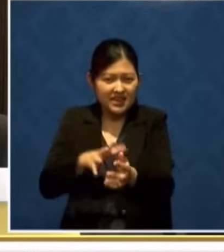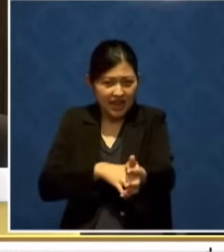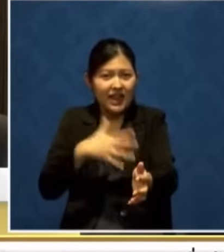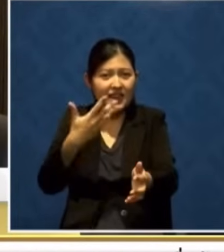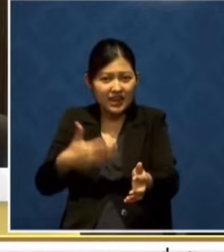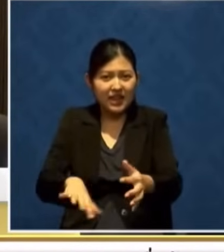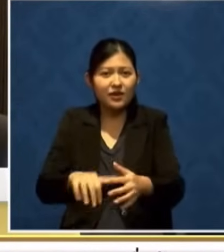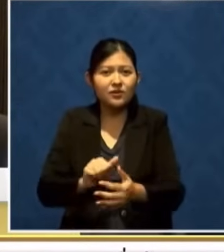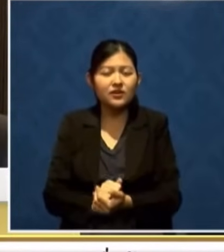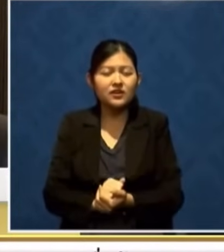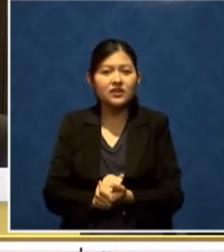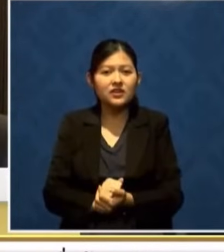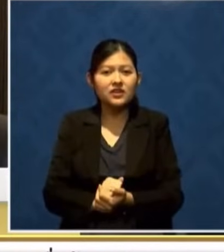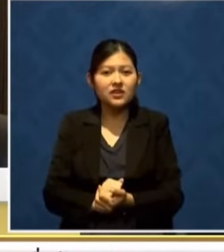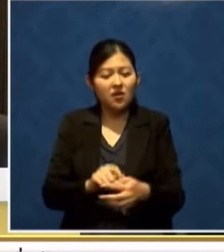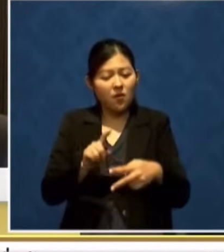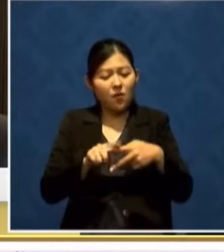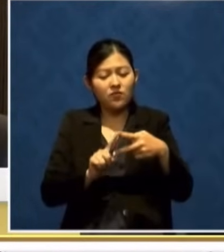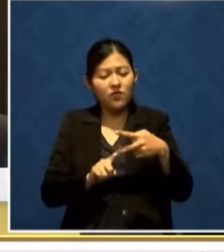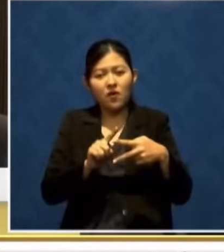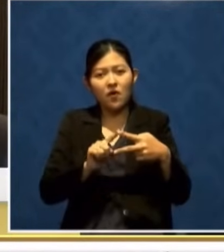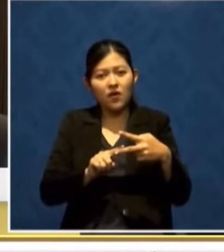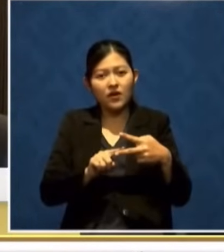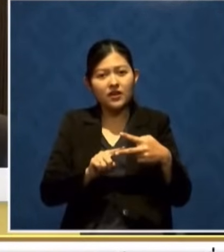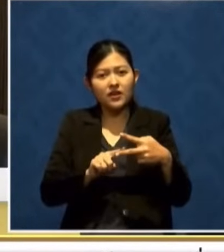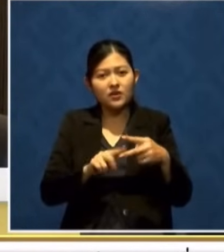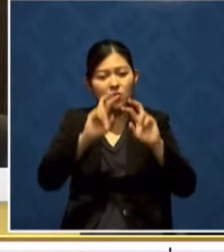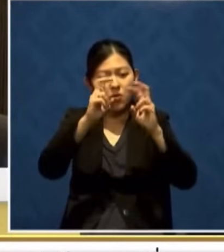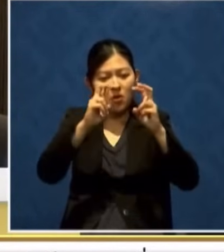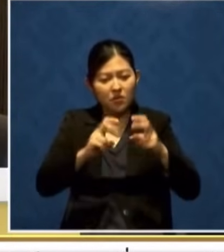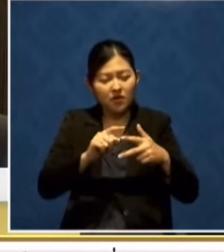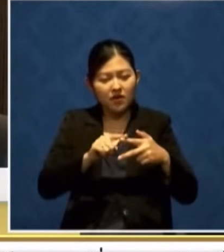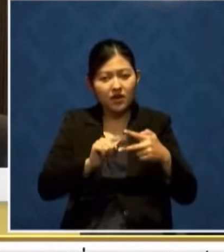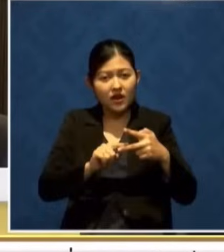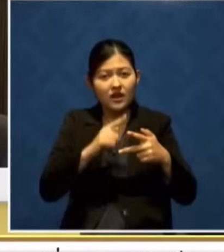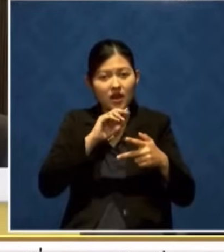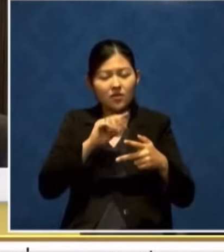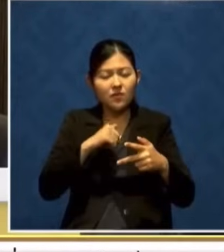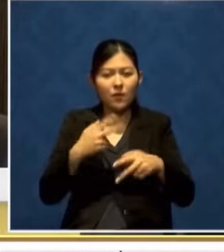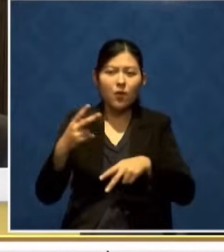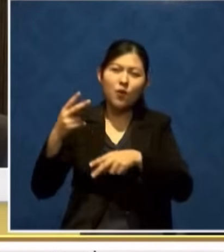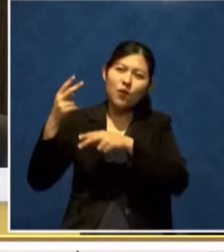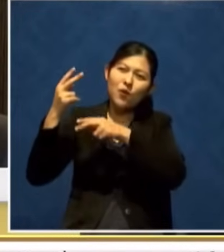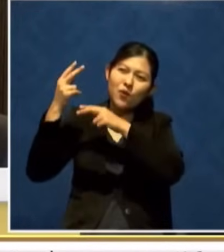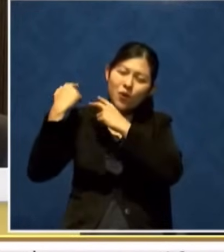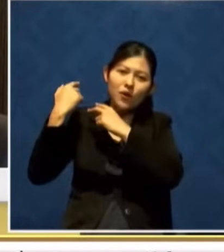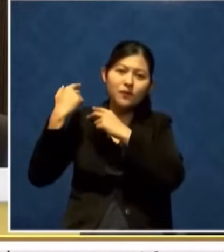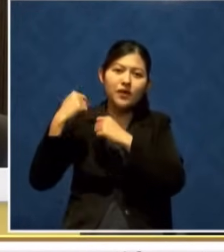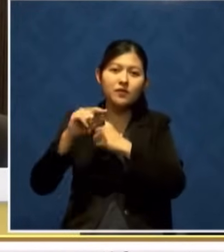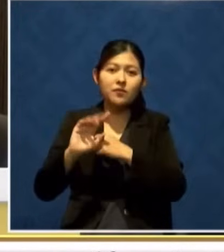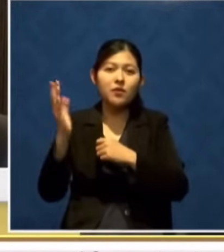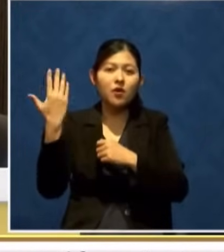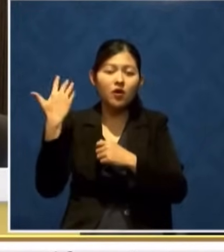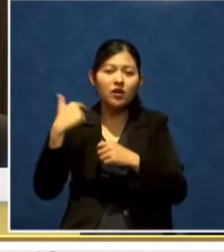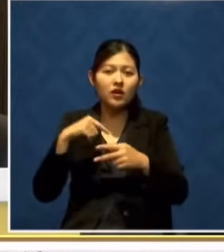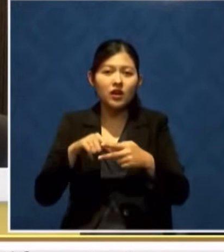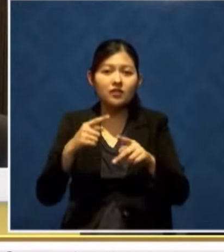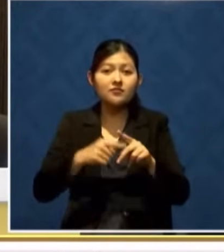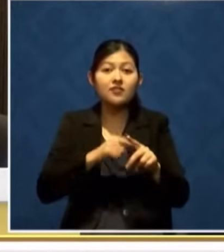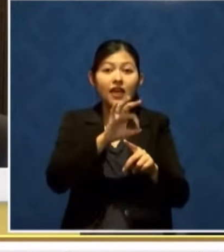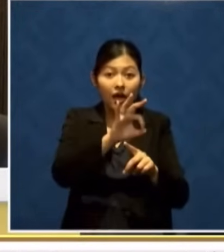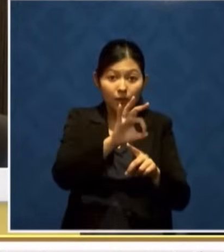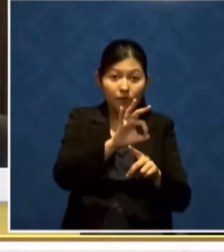สิ่งที่เกิดขึ้นทั้งสองกรณีถ้าเราย้อนดูในช่วงเวลาเกิดขึ้นในเดือน